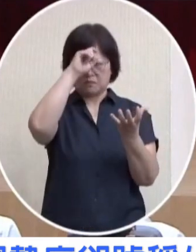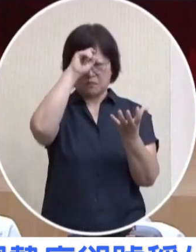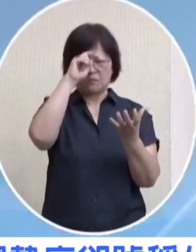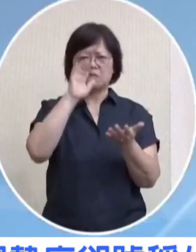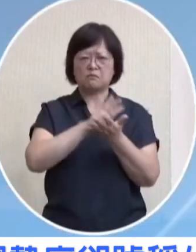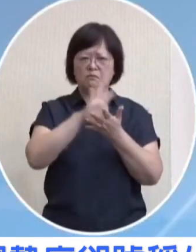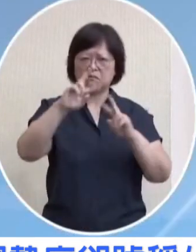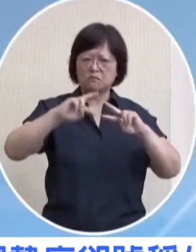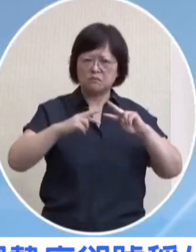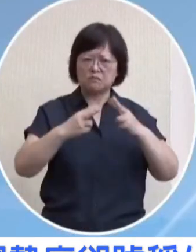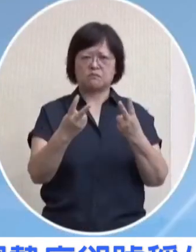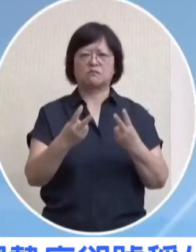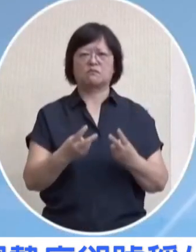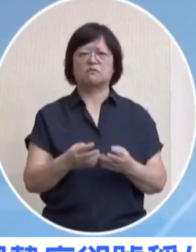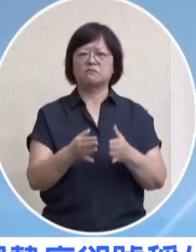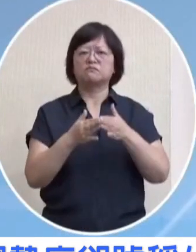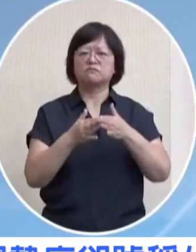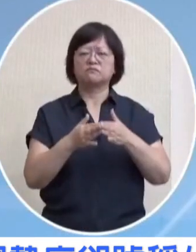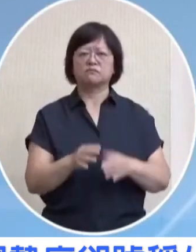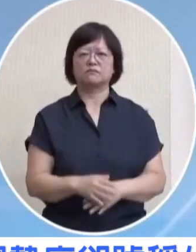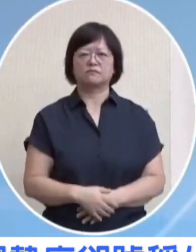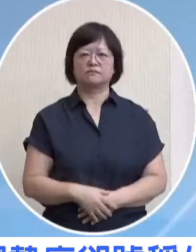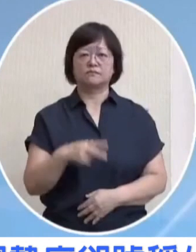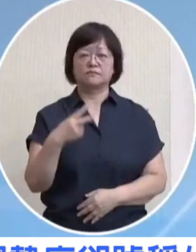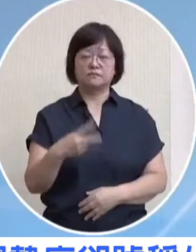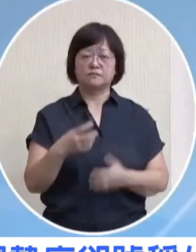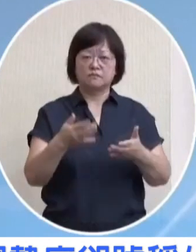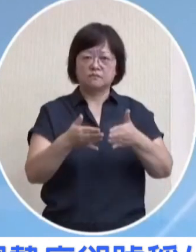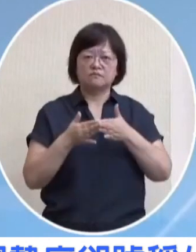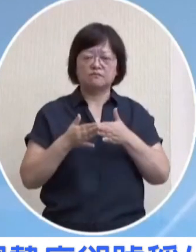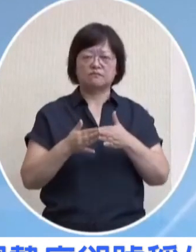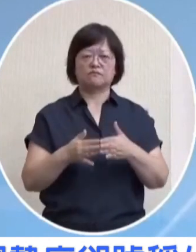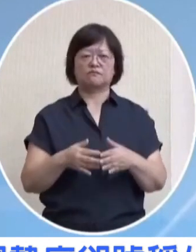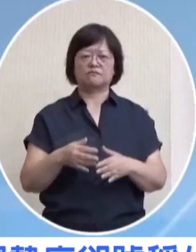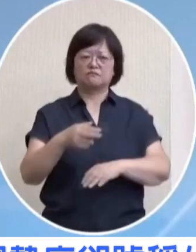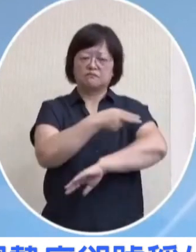持重要公共政策的讨论，